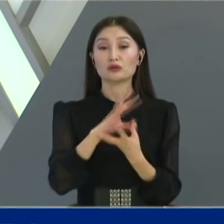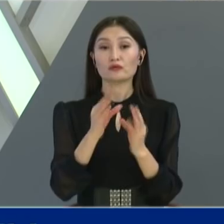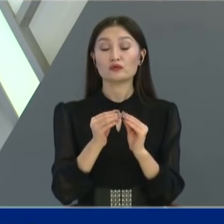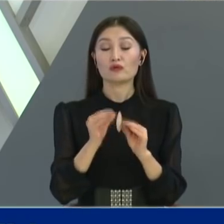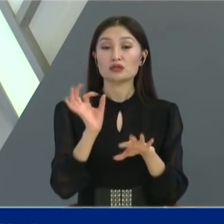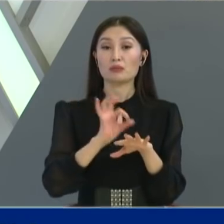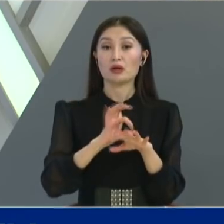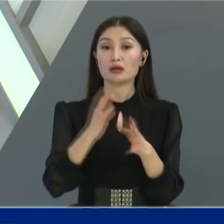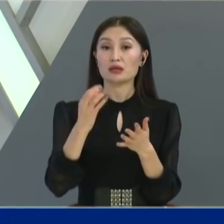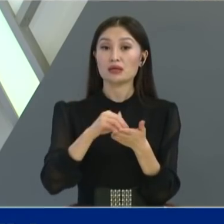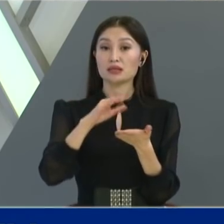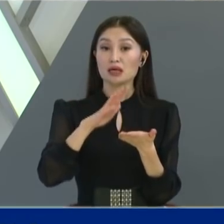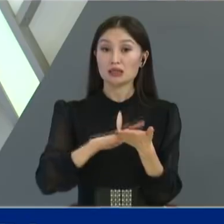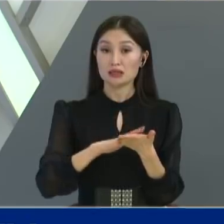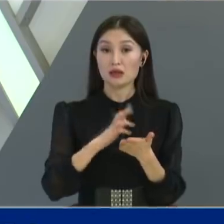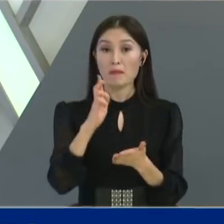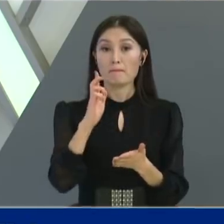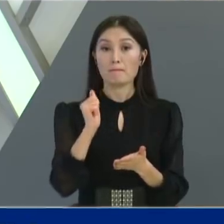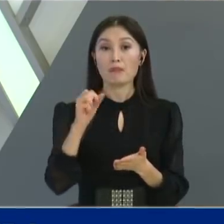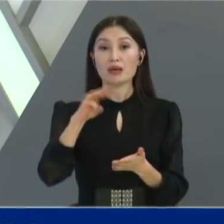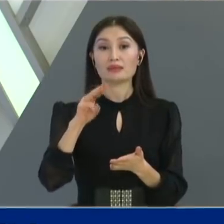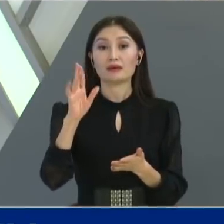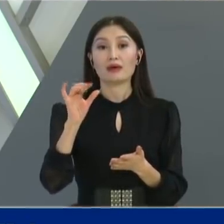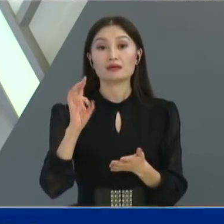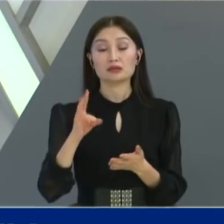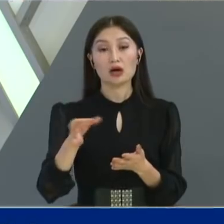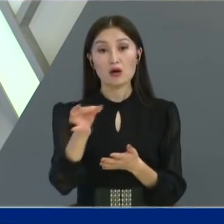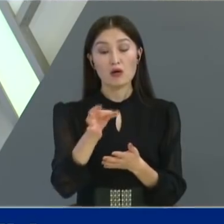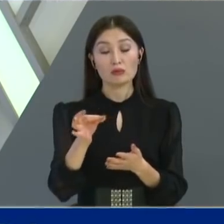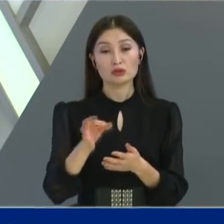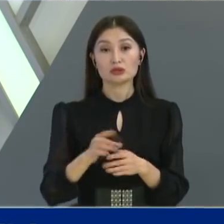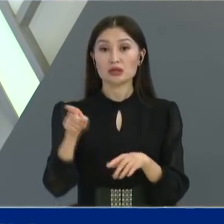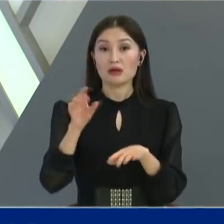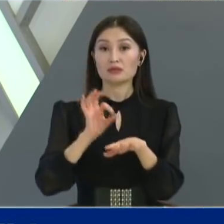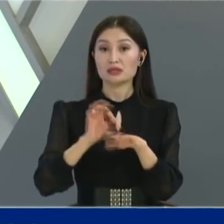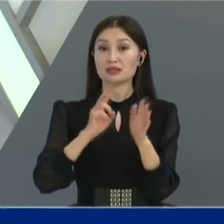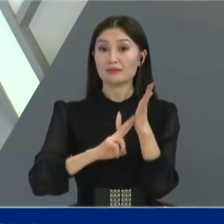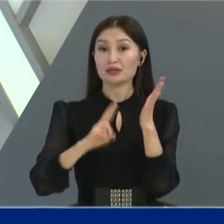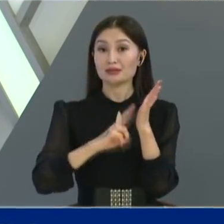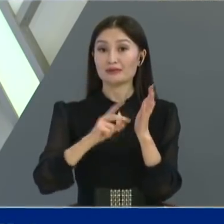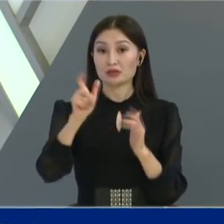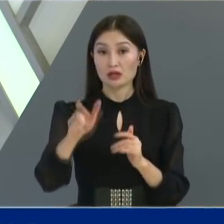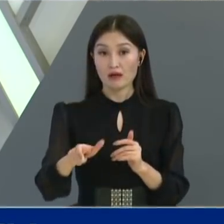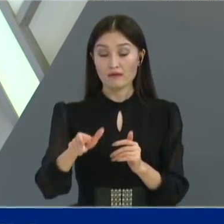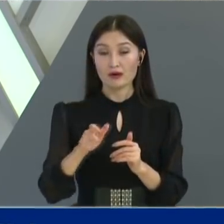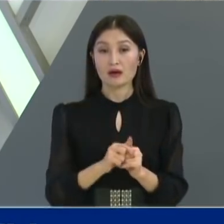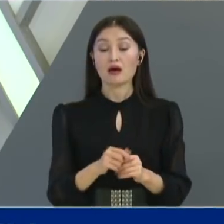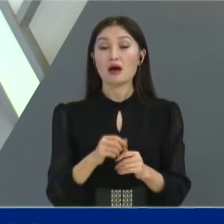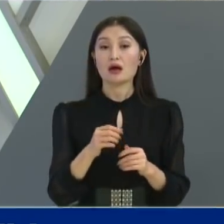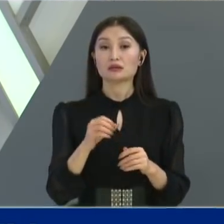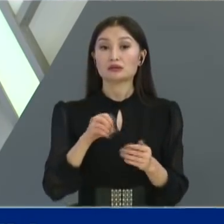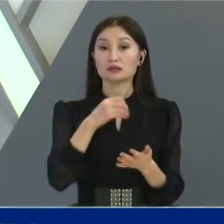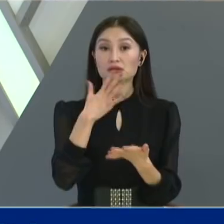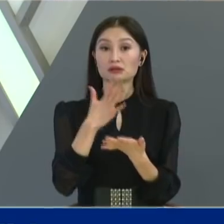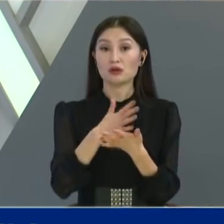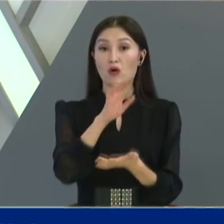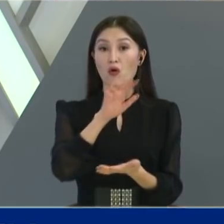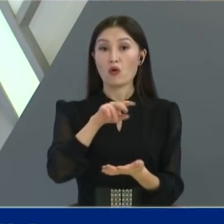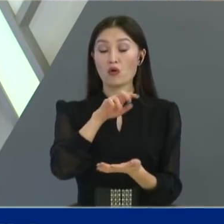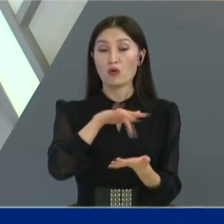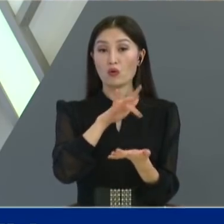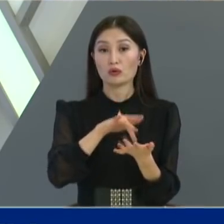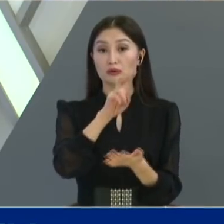случаев заболевания зарегистрировано в Баткенской области. Там за сутки заболели 77 человек. Тем временем в столице выявлено